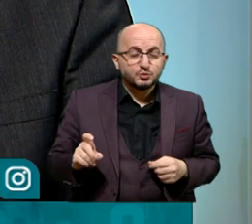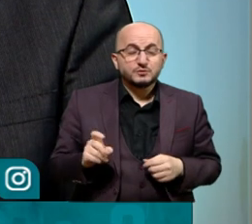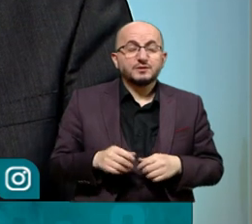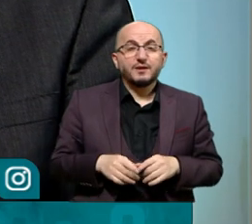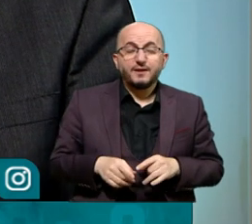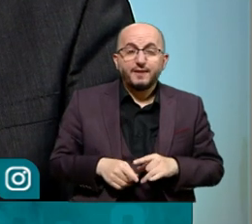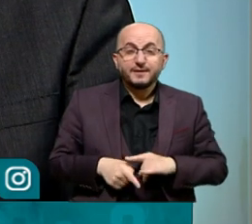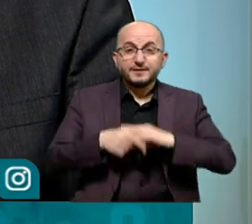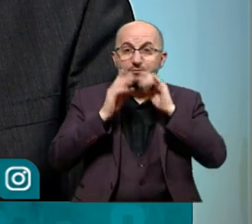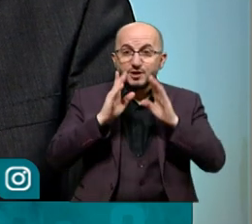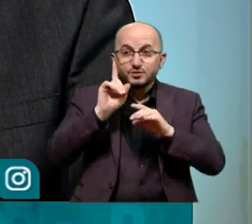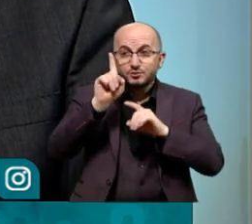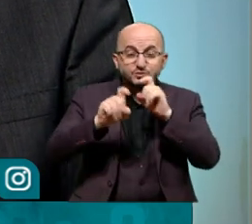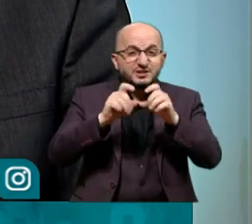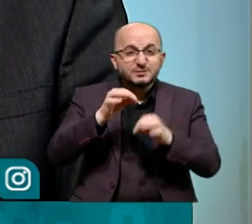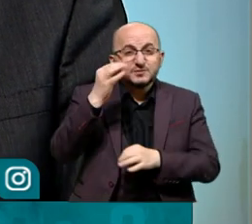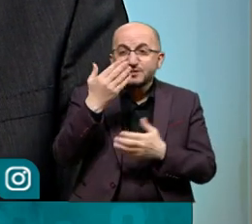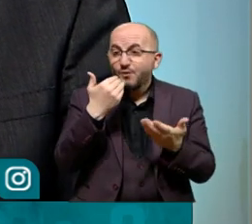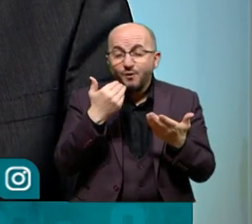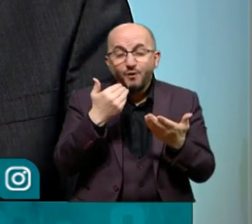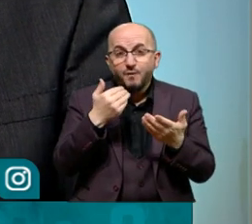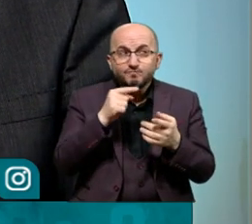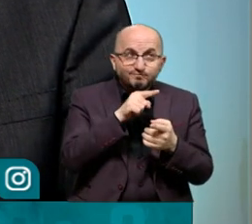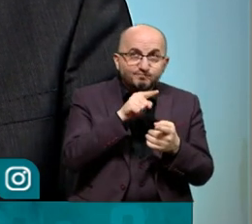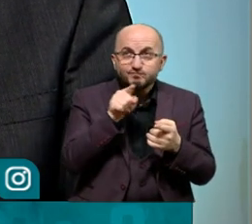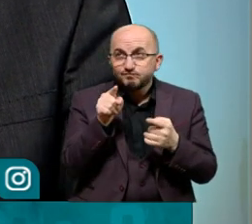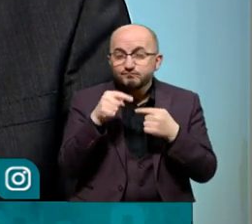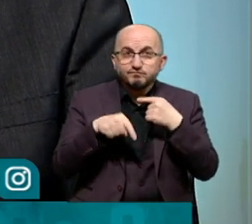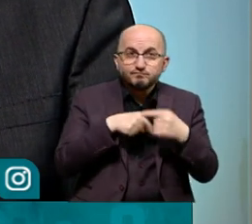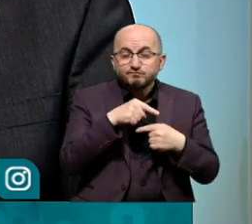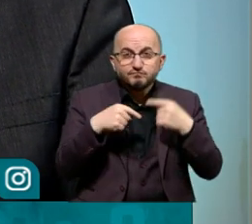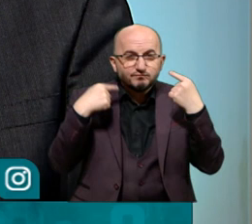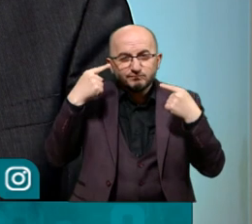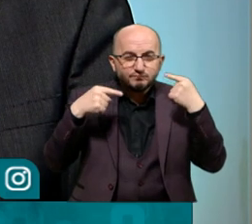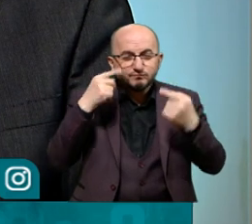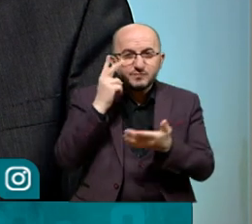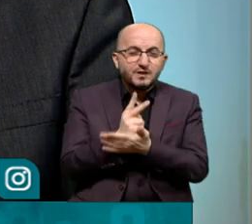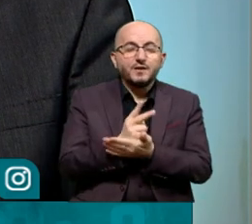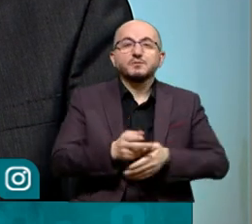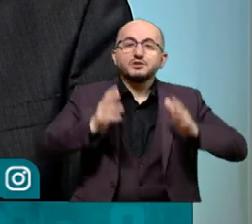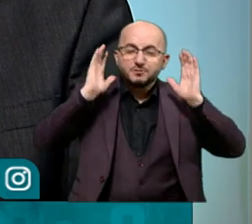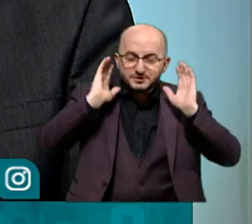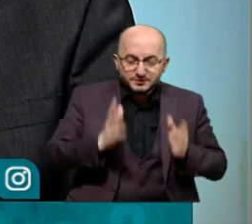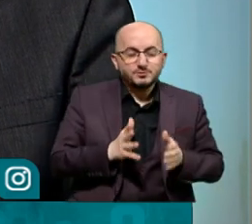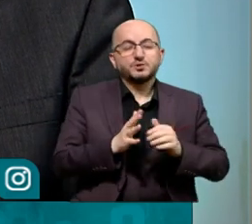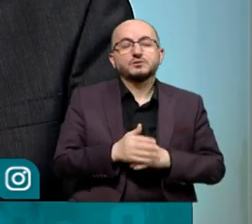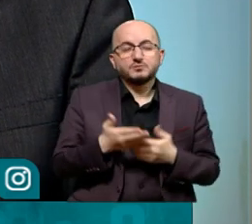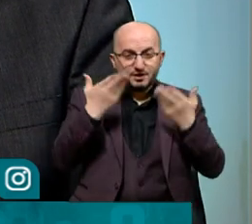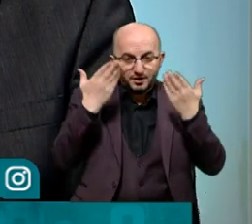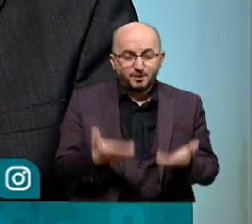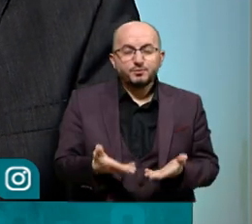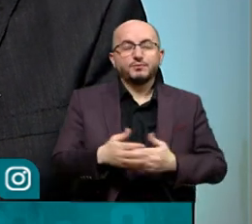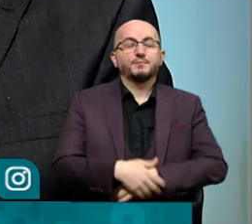kıbleyi soracak kimse de bulunmadığından dolayı kıble şu cihetle olur diyerek işte Hatta bulunmuş ve namazını kılmıştı